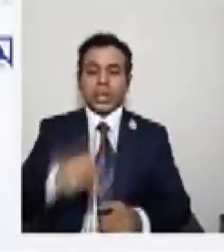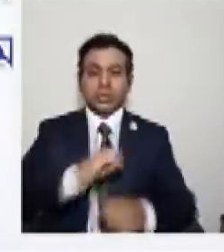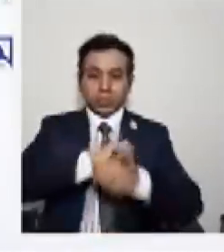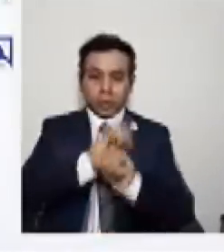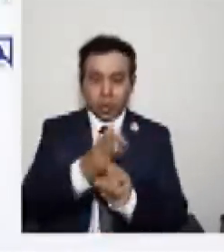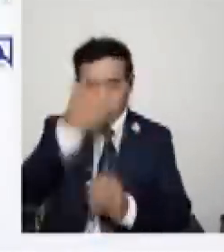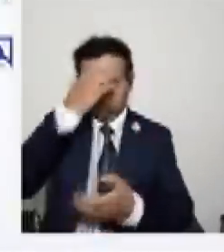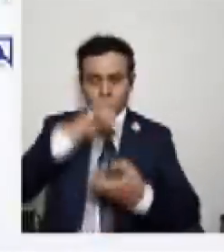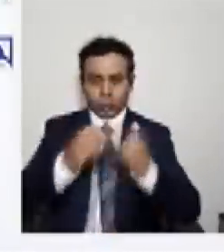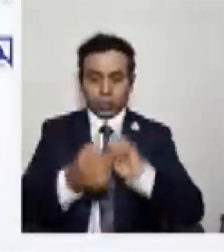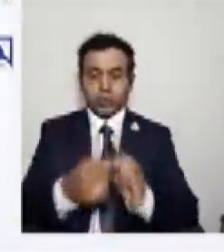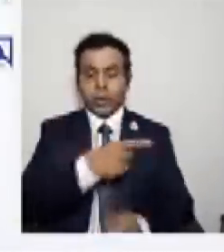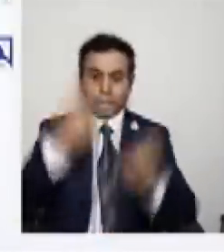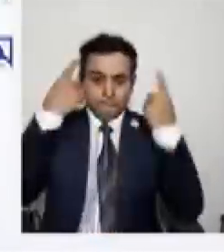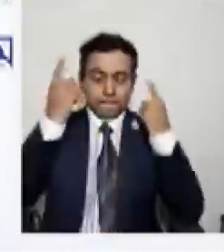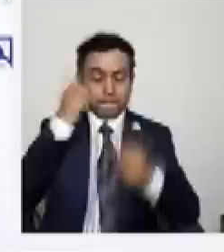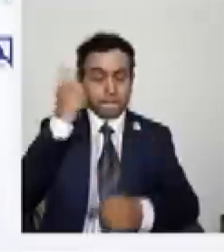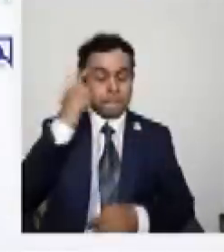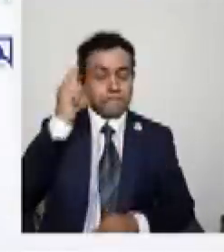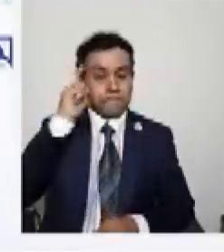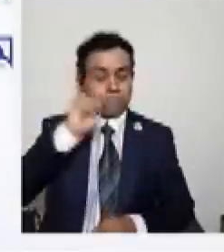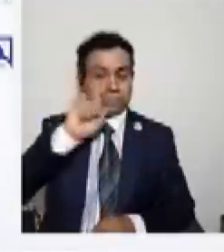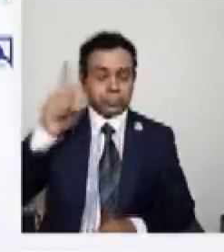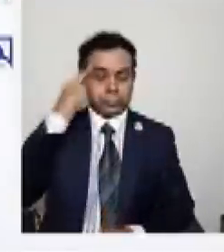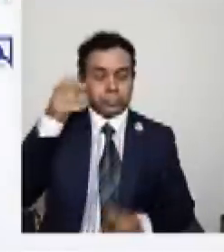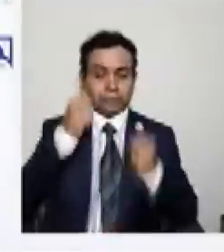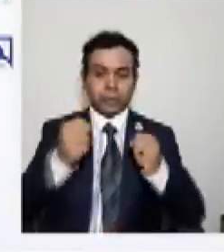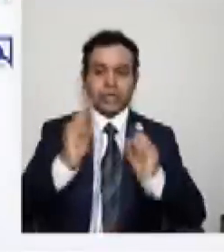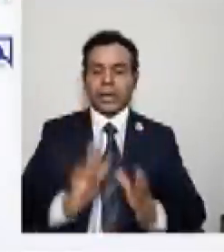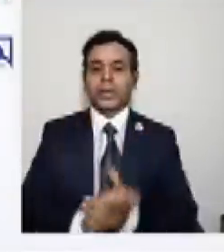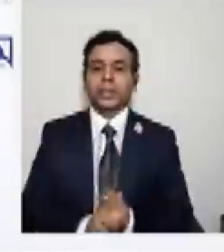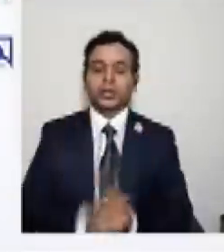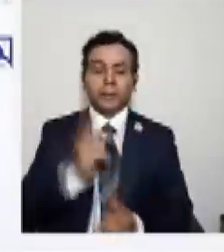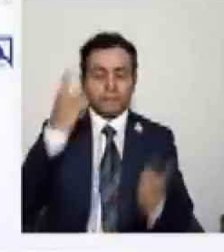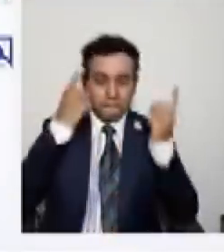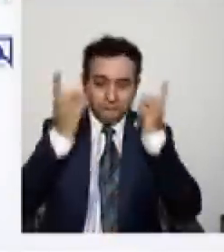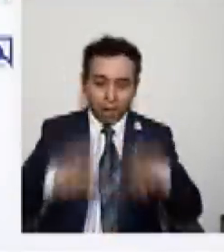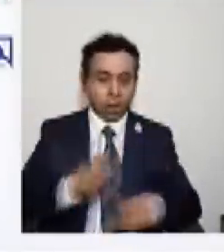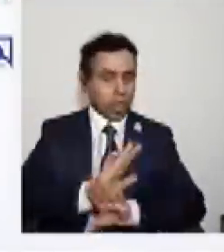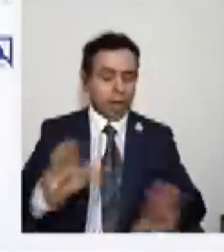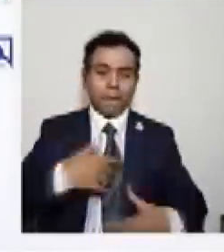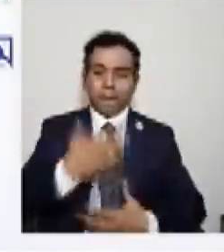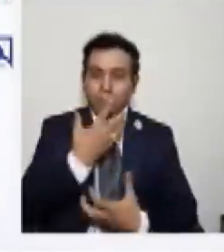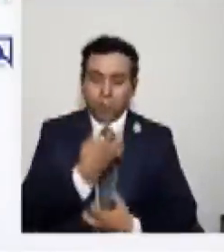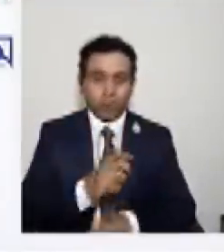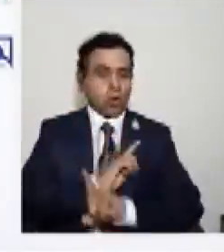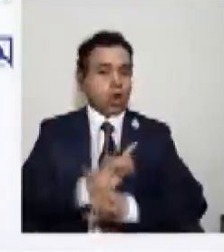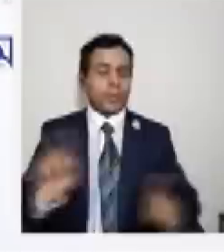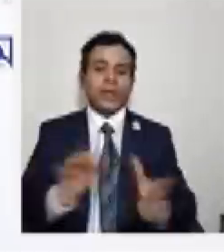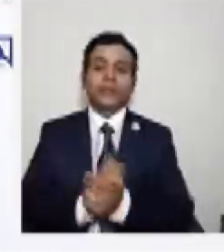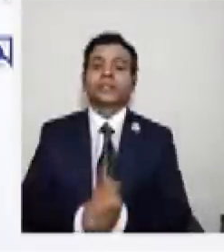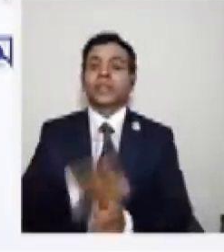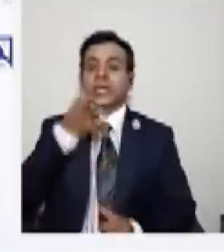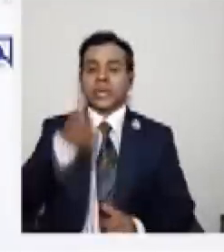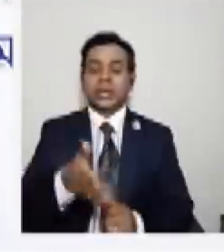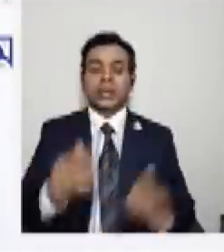এই করোনাকালেও, এই করোনাকালে, করোনা যুদ্ধের সময়ের জন্য সবাই মানসিকভাবে দৃঢ় মনোবল